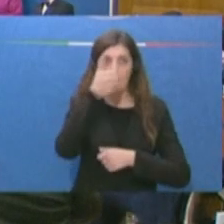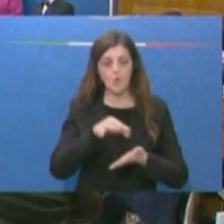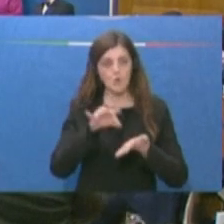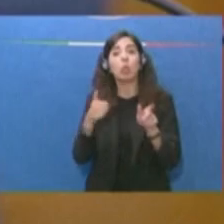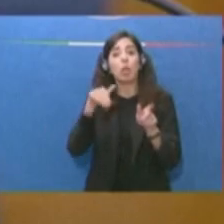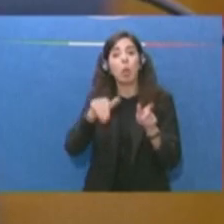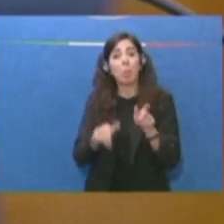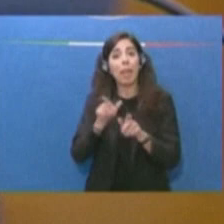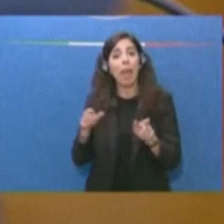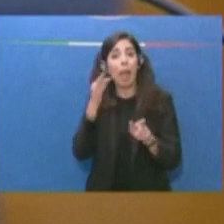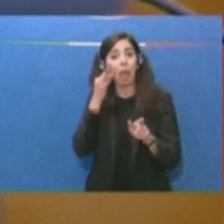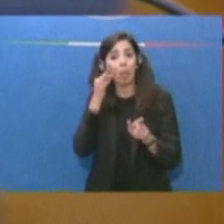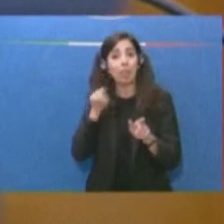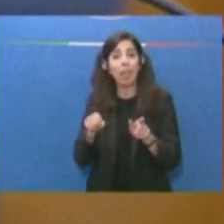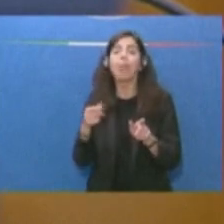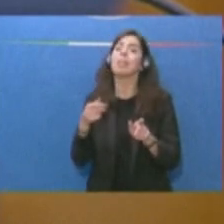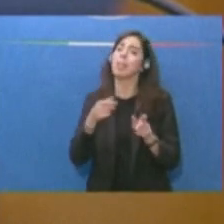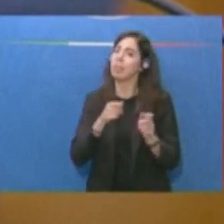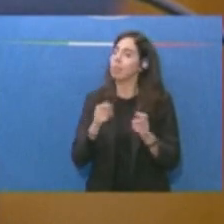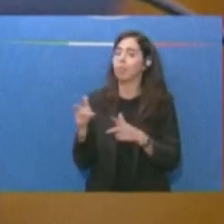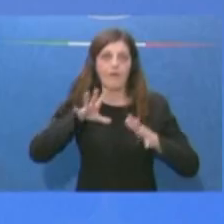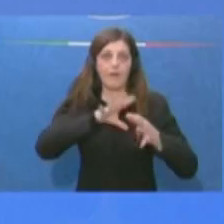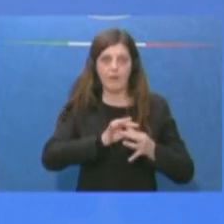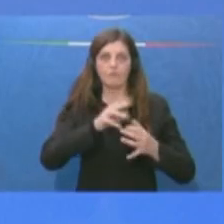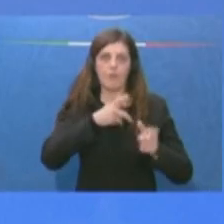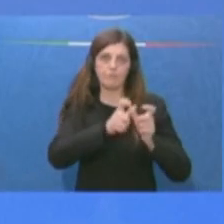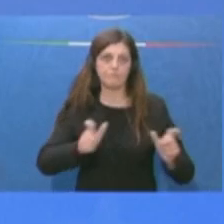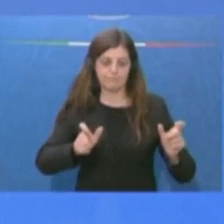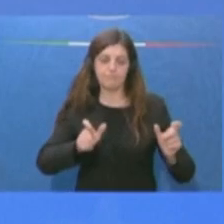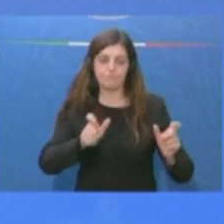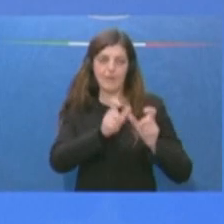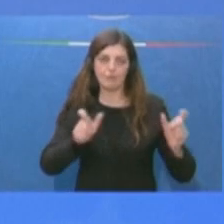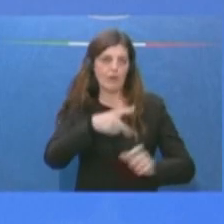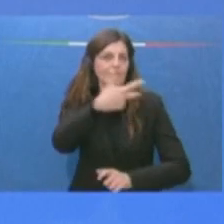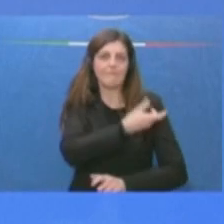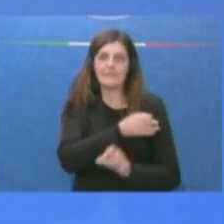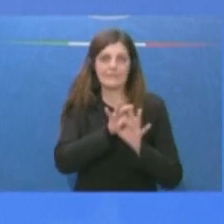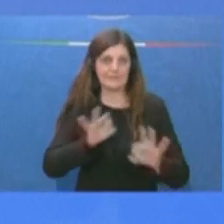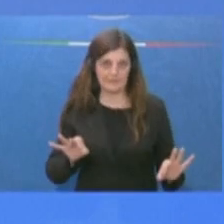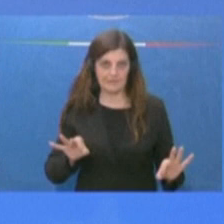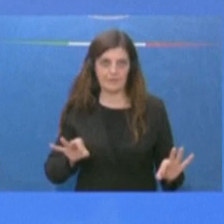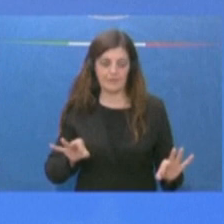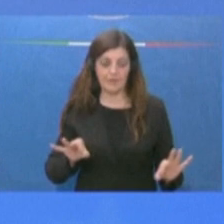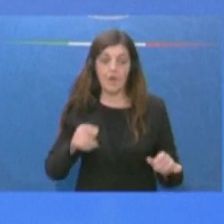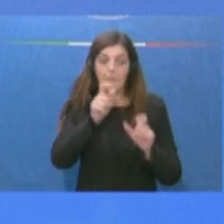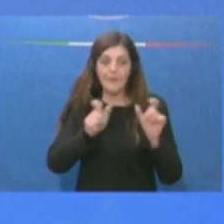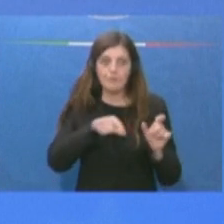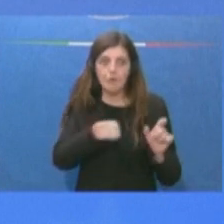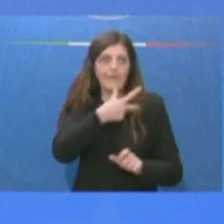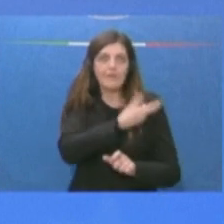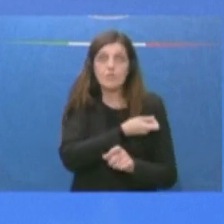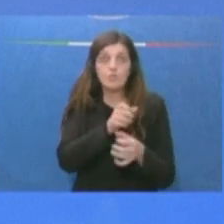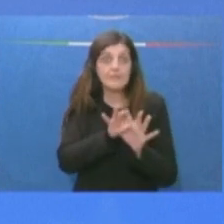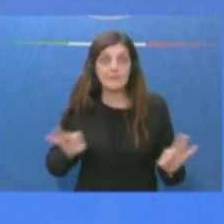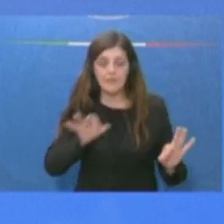restaurants freiluftveranstaltungen und zum reisen benötigt wird sonova gina derby liter motor und